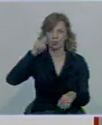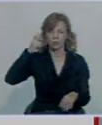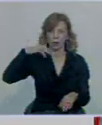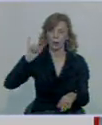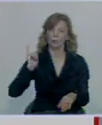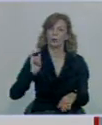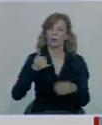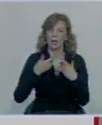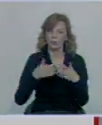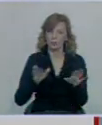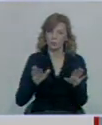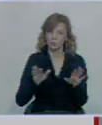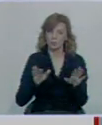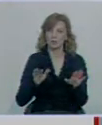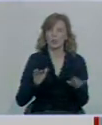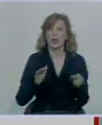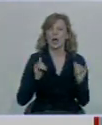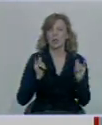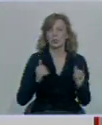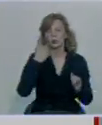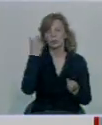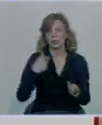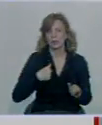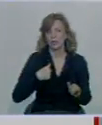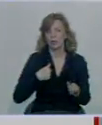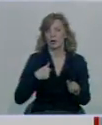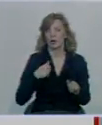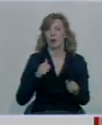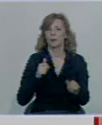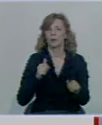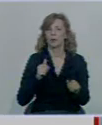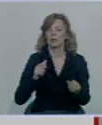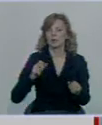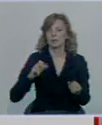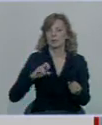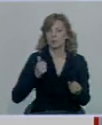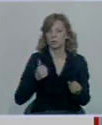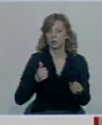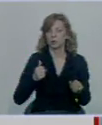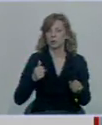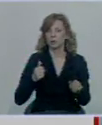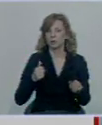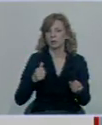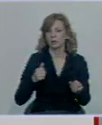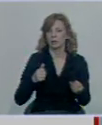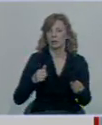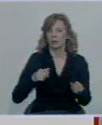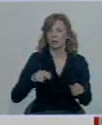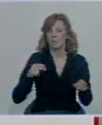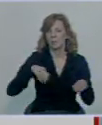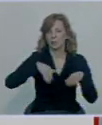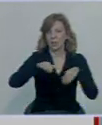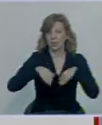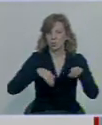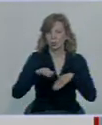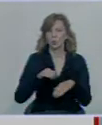am optat pentru funcția de ministru, logic m-am gândit cine va urma după mine la conducerea primăriei